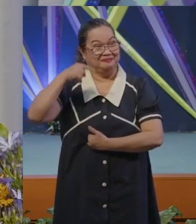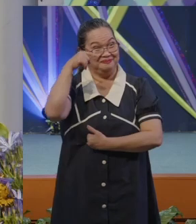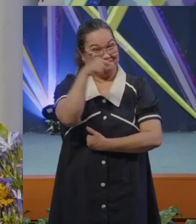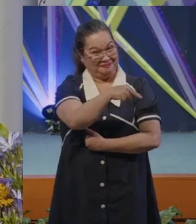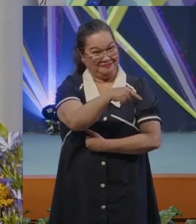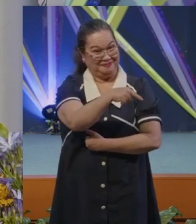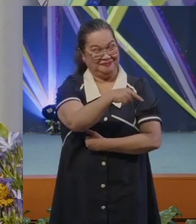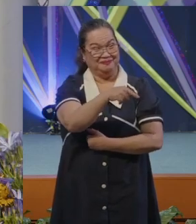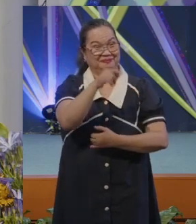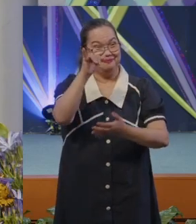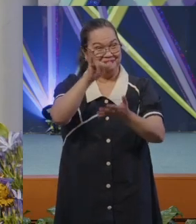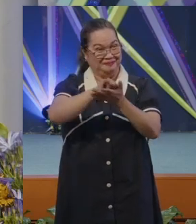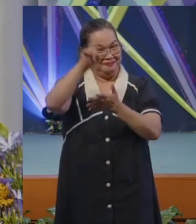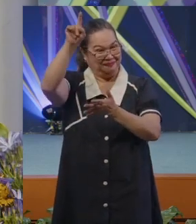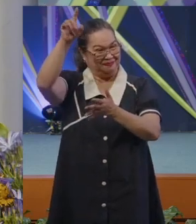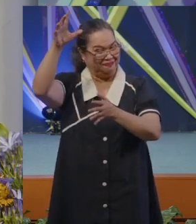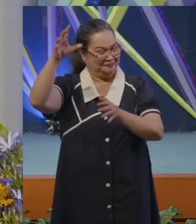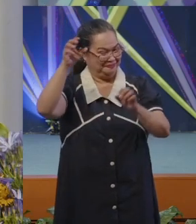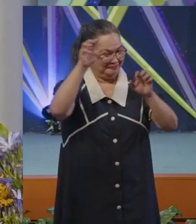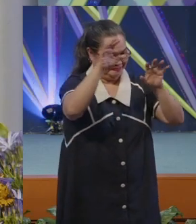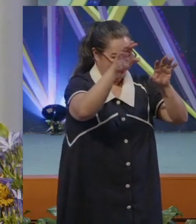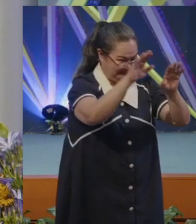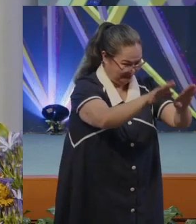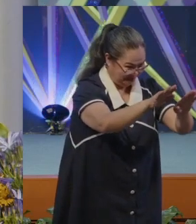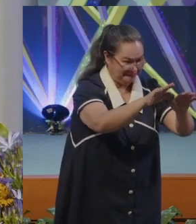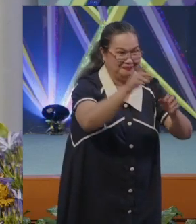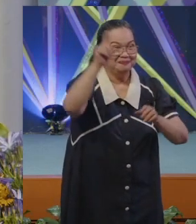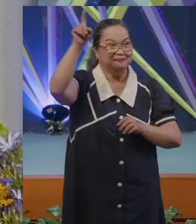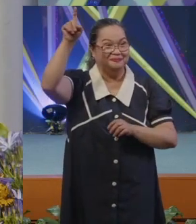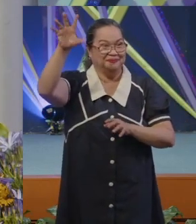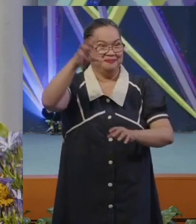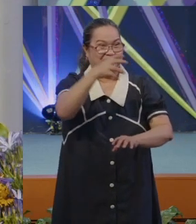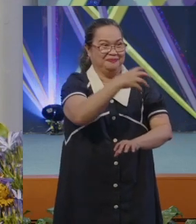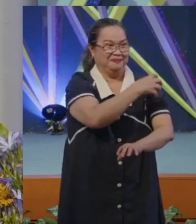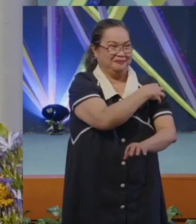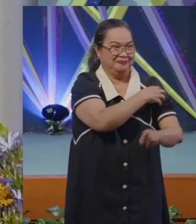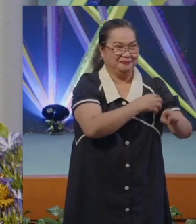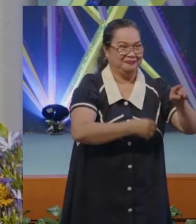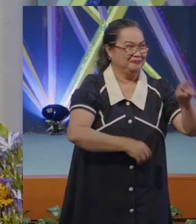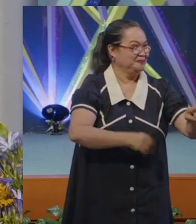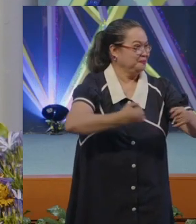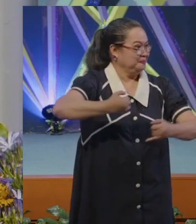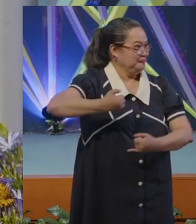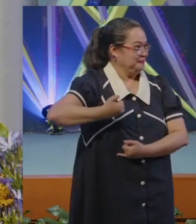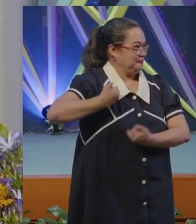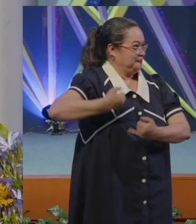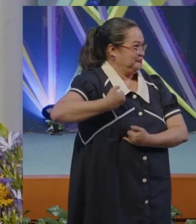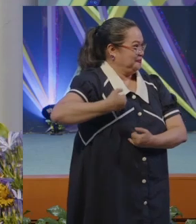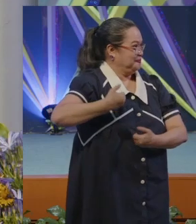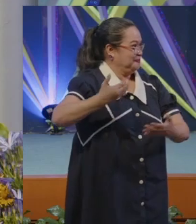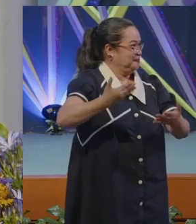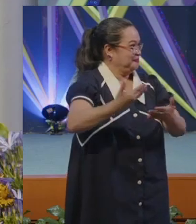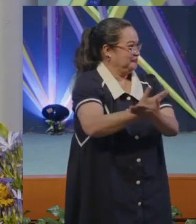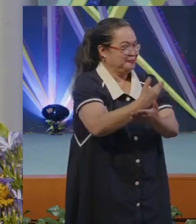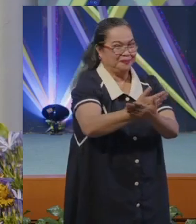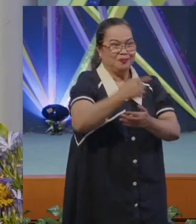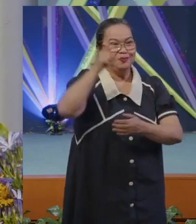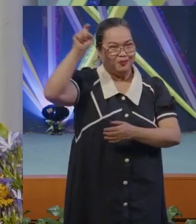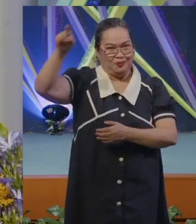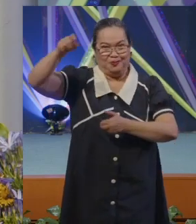ang espiritu ko. Nasa kanya na ang kapangyarihan ko. Siya ang inyong